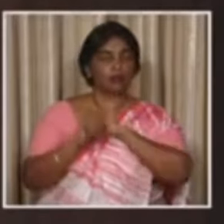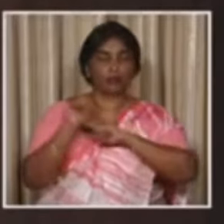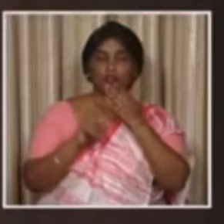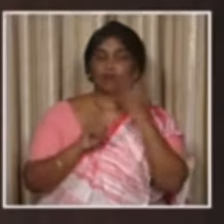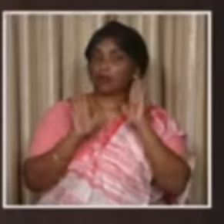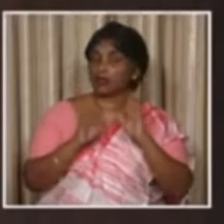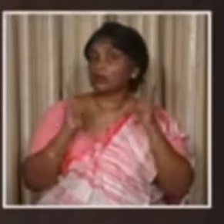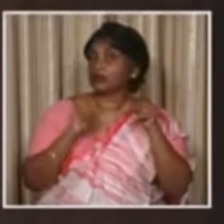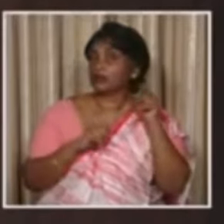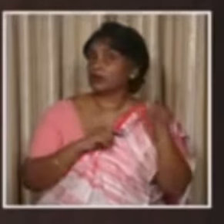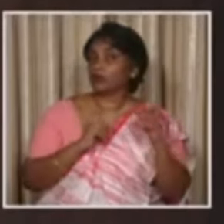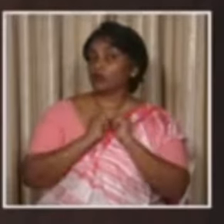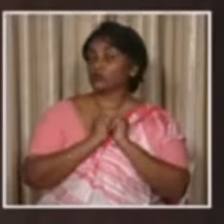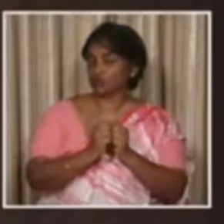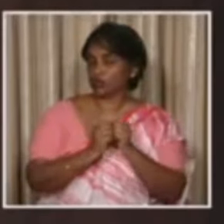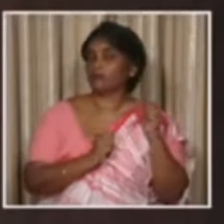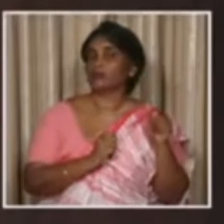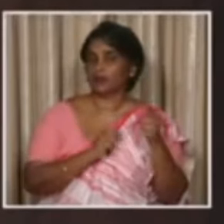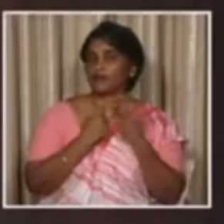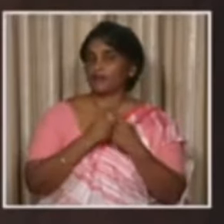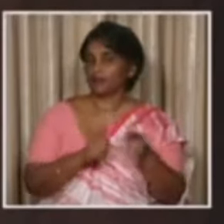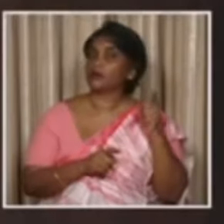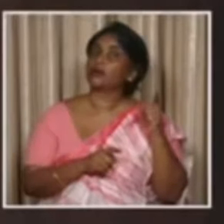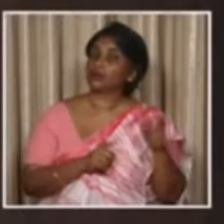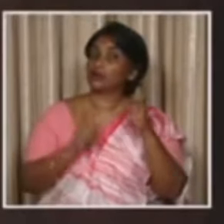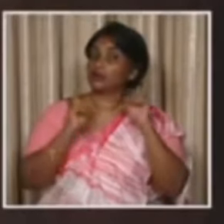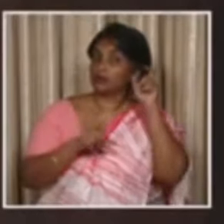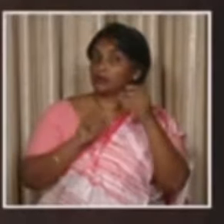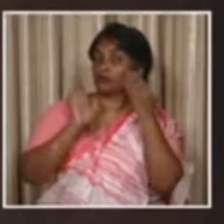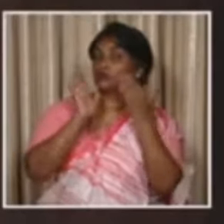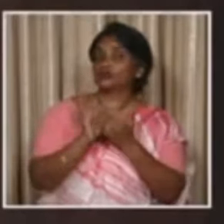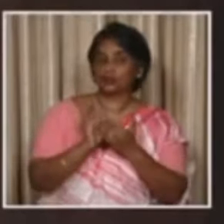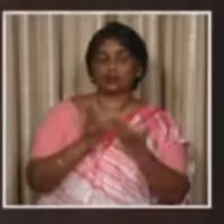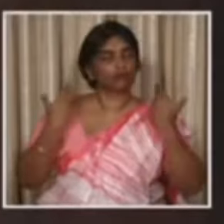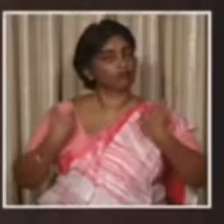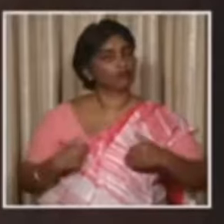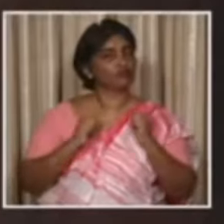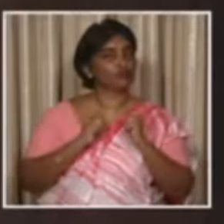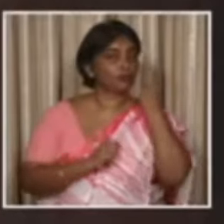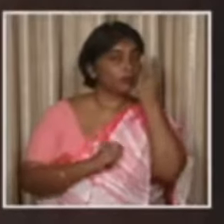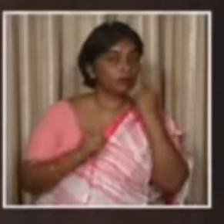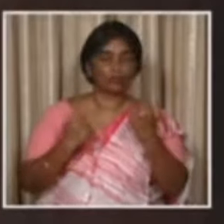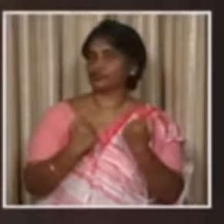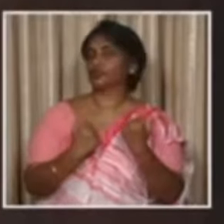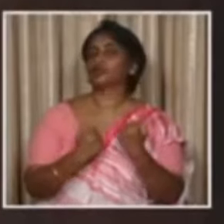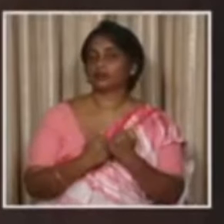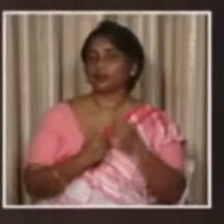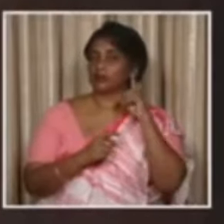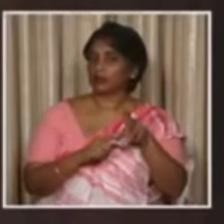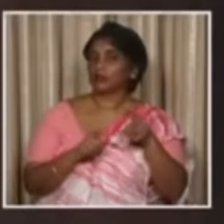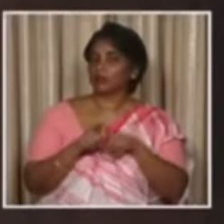හැබැයි ක්‍රීඩකයෙක් කියන්නේ වෘත්තිය ඔහුගේ වැදගත්කම තියෙනවා. ඔහුගේ ක්‍රීඩකයෙක් කියලා පෙන්නන්නේ ඔහුගේ වෘත්තිය, දැනුම, වෘත්තිය, ශක්තිය. ඒ නිසා